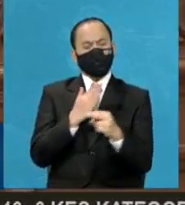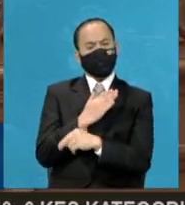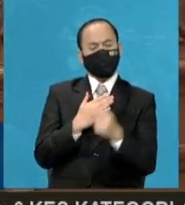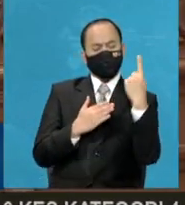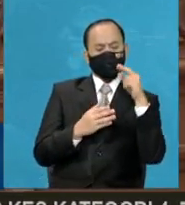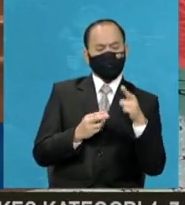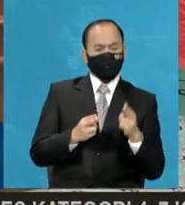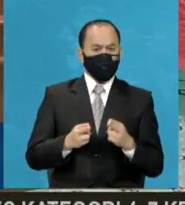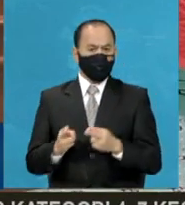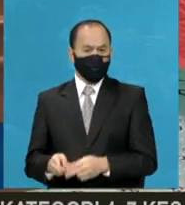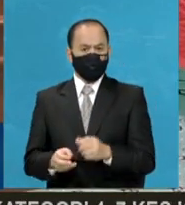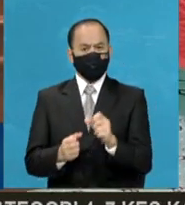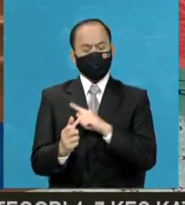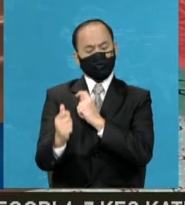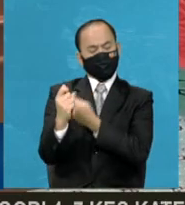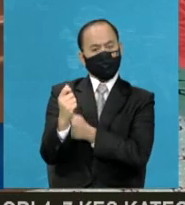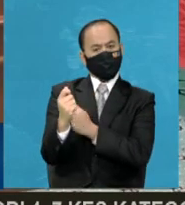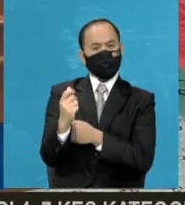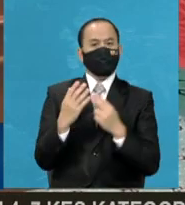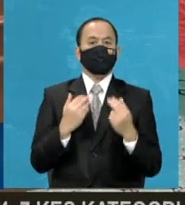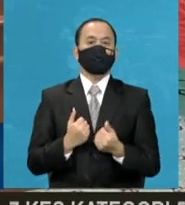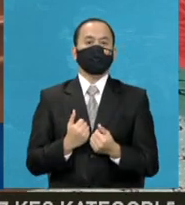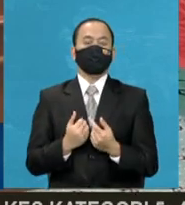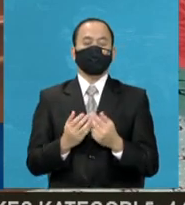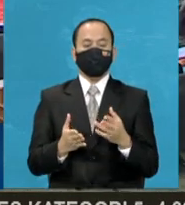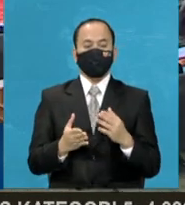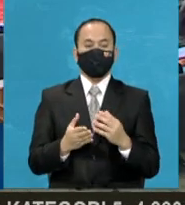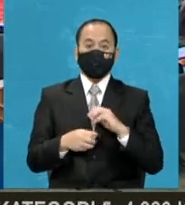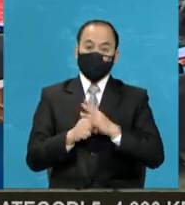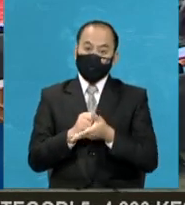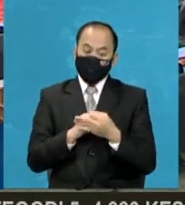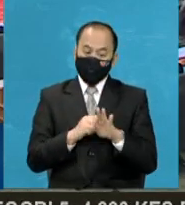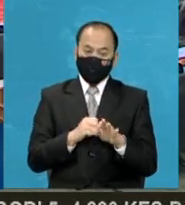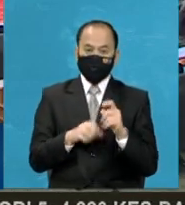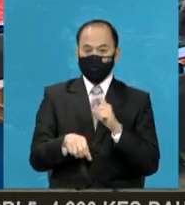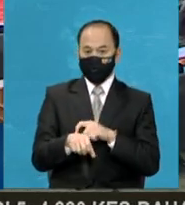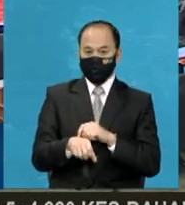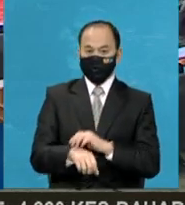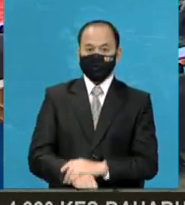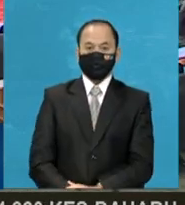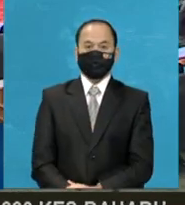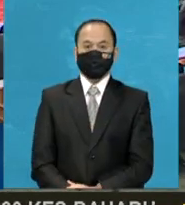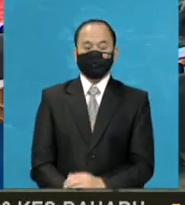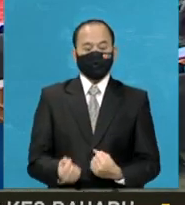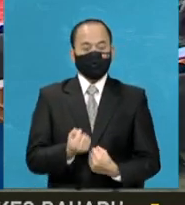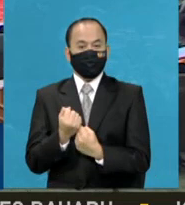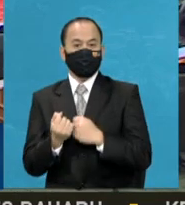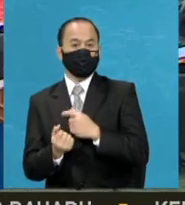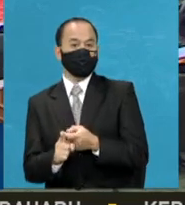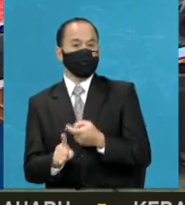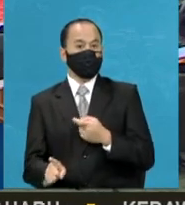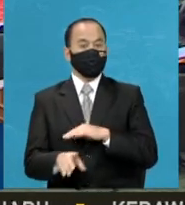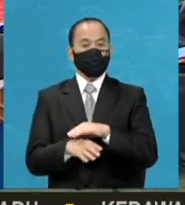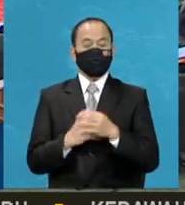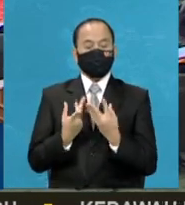pengurusan sumber tenaga penting semasa penangi Wavin semoga sokongan kepada pihak-pihak yang